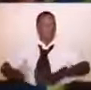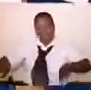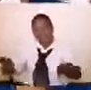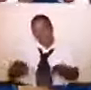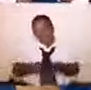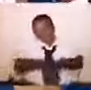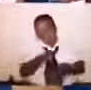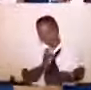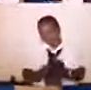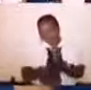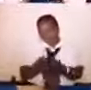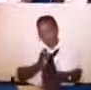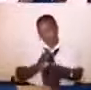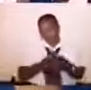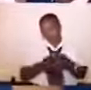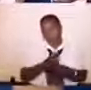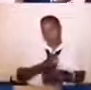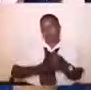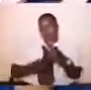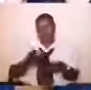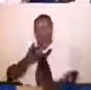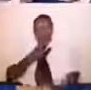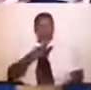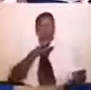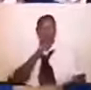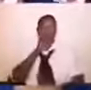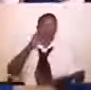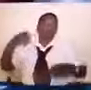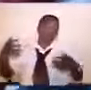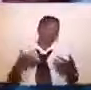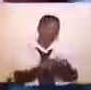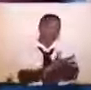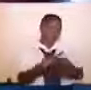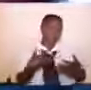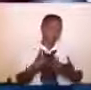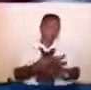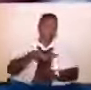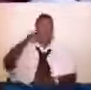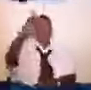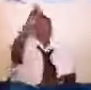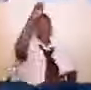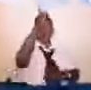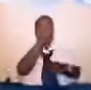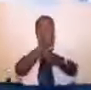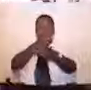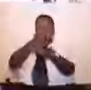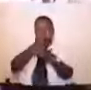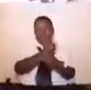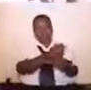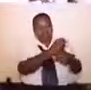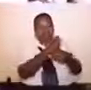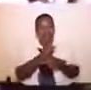Nangu pinsange, nangu pinsange, ine shatine, ni mwe